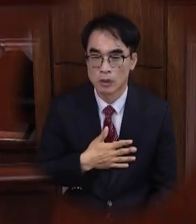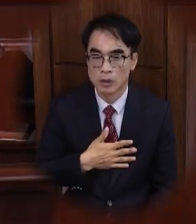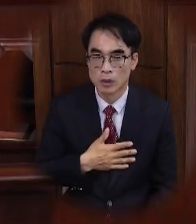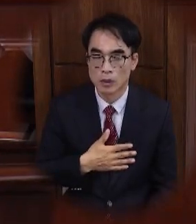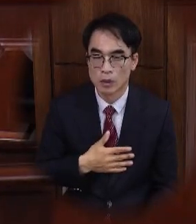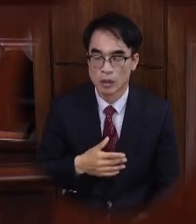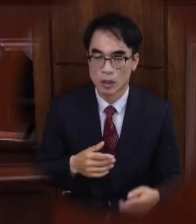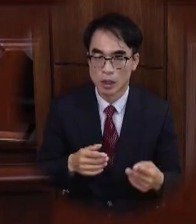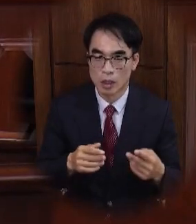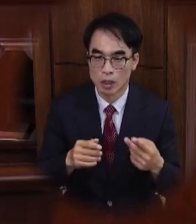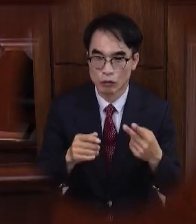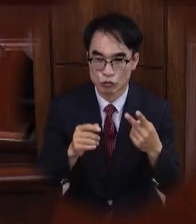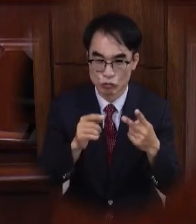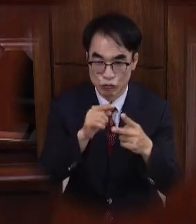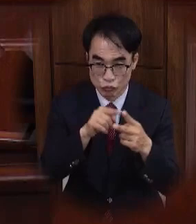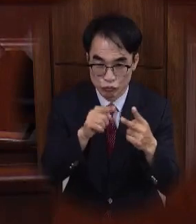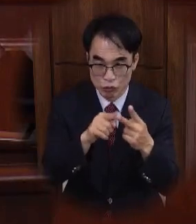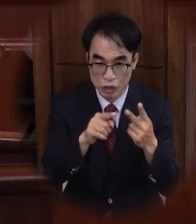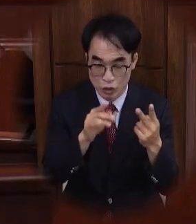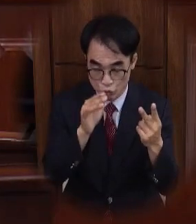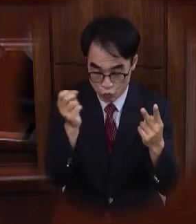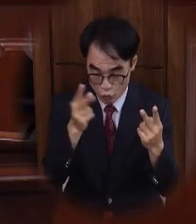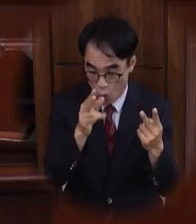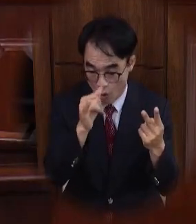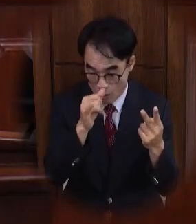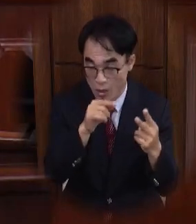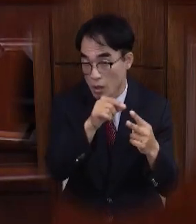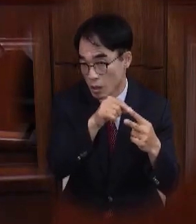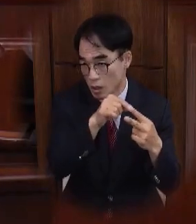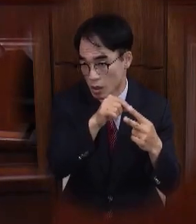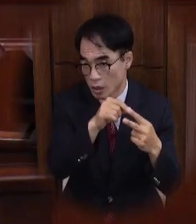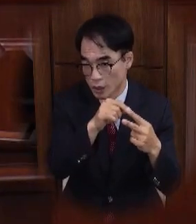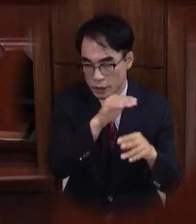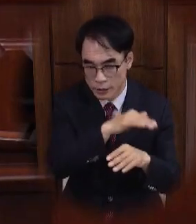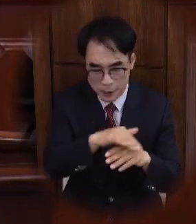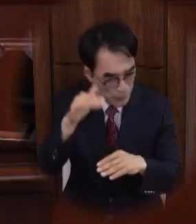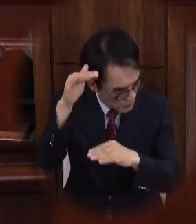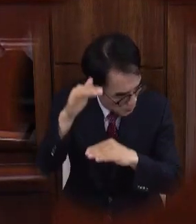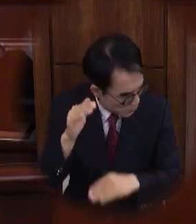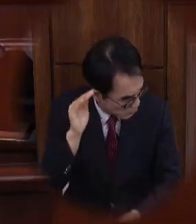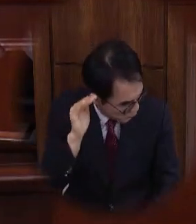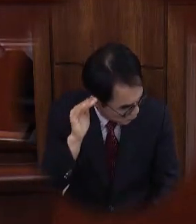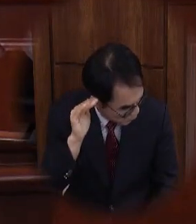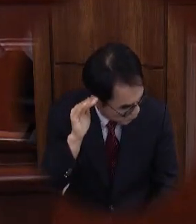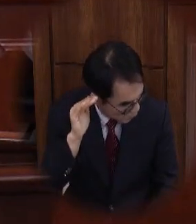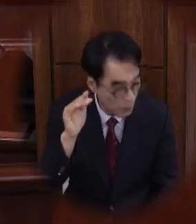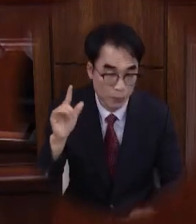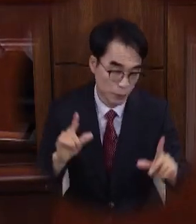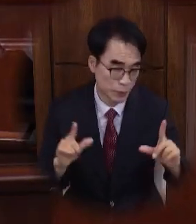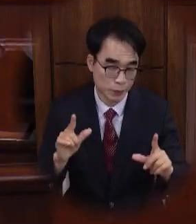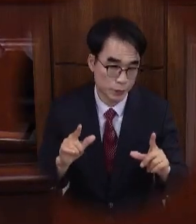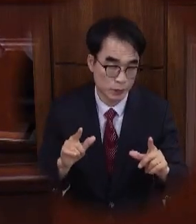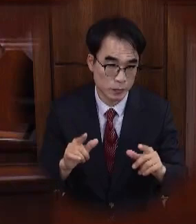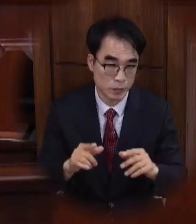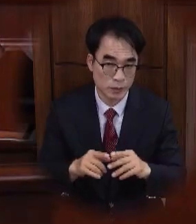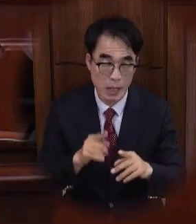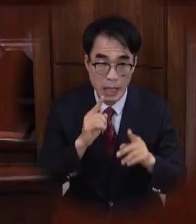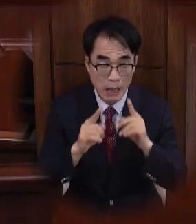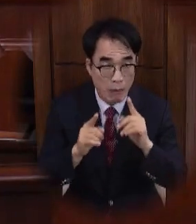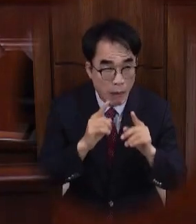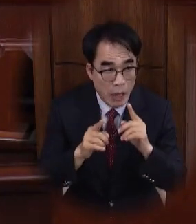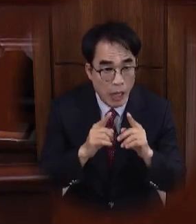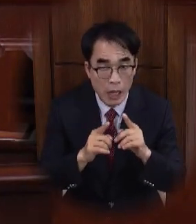가지를 더 말씀드리고자 합니다 첫째로 경청의 자사가 있을 것입니다 그야말로 말로 먹고 사는